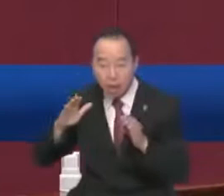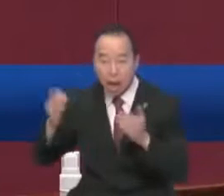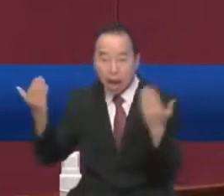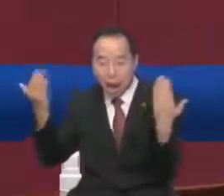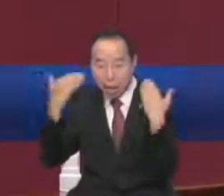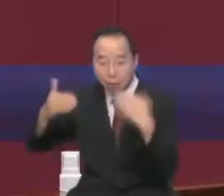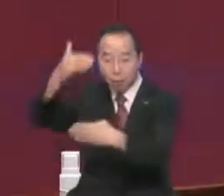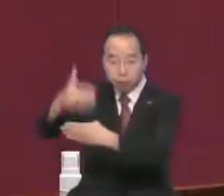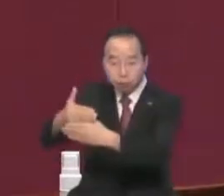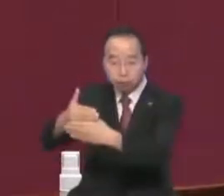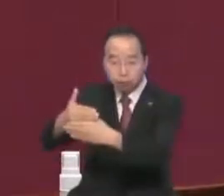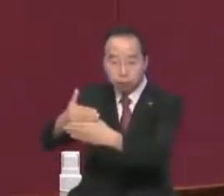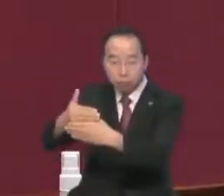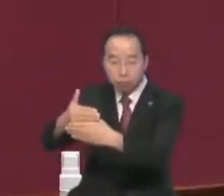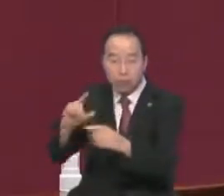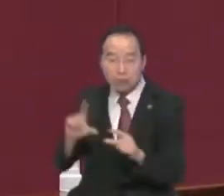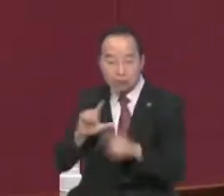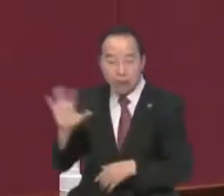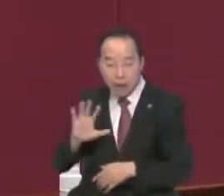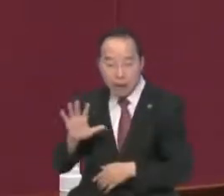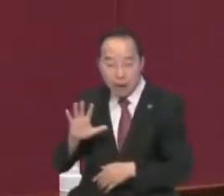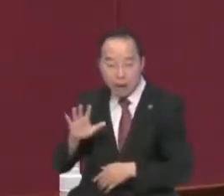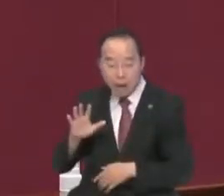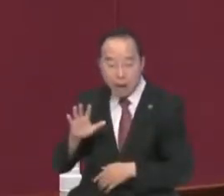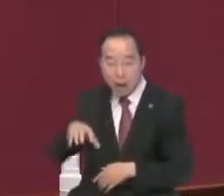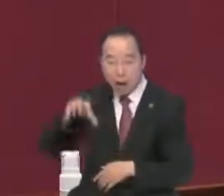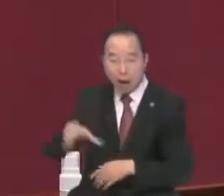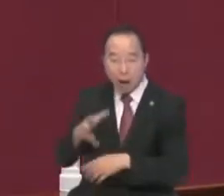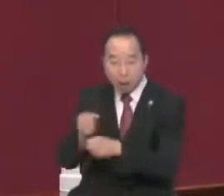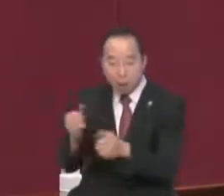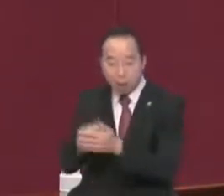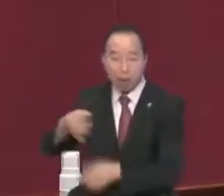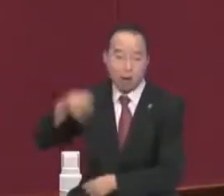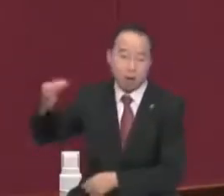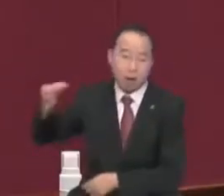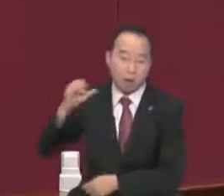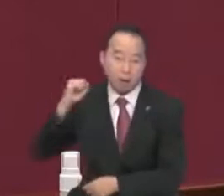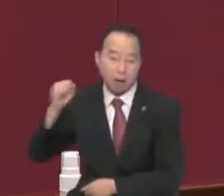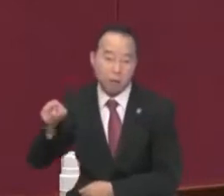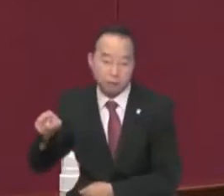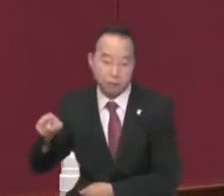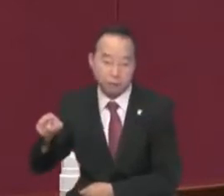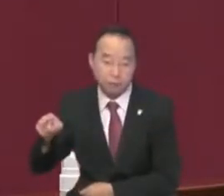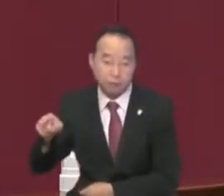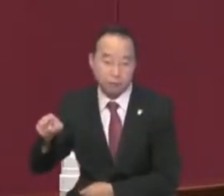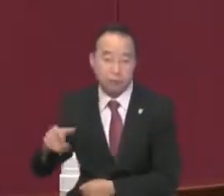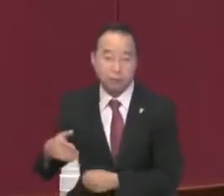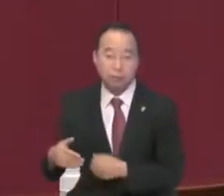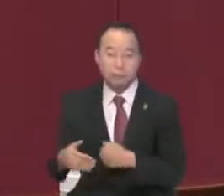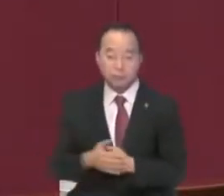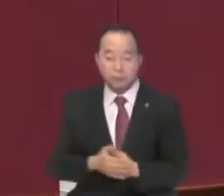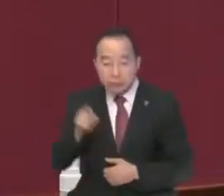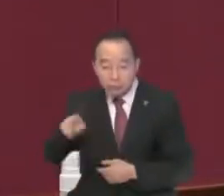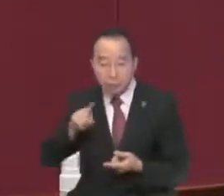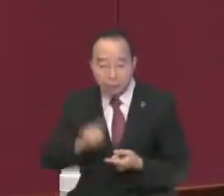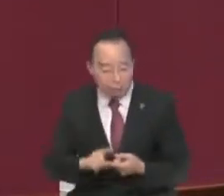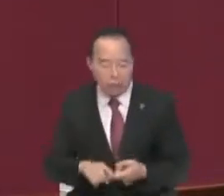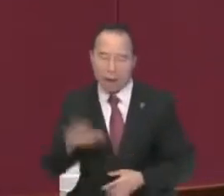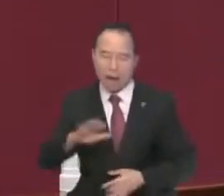있습니다. 그럼에도 건물주의 임대료 감면 요구는 사적계약 침해라고